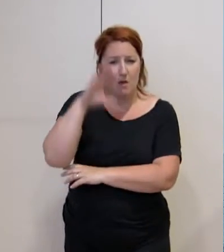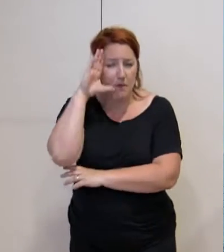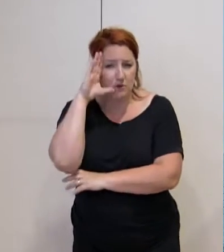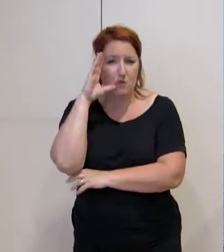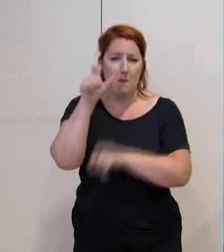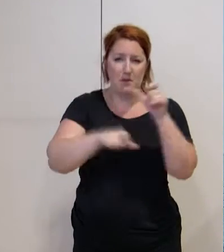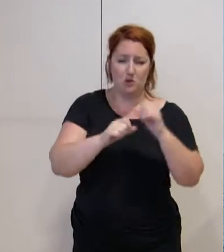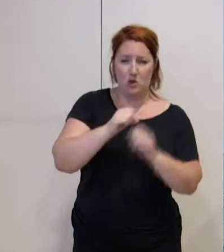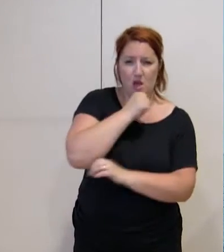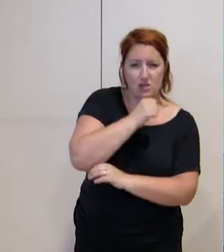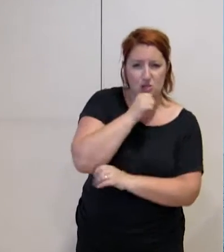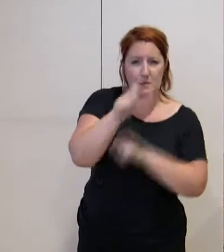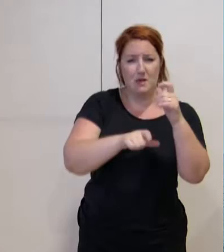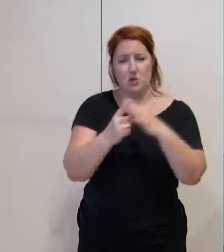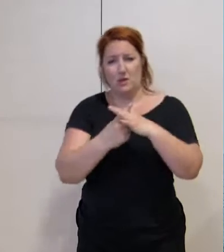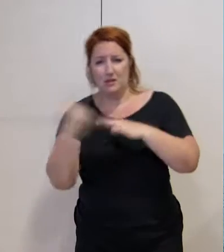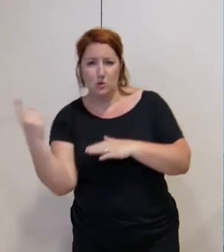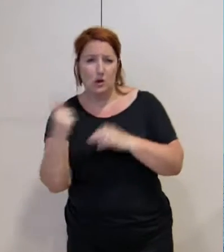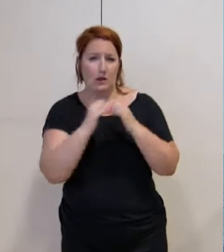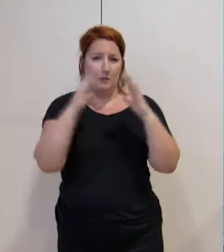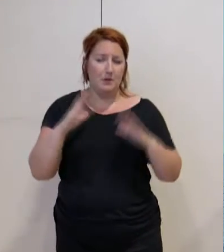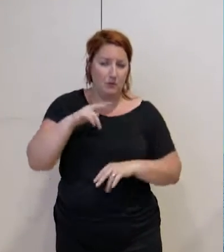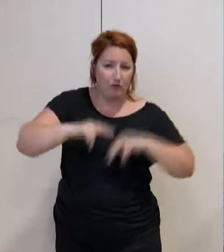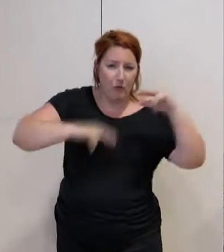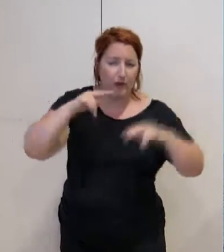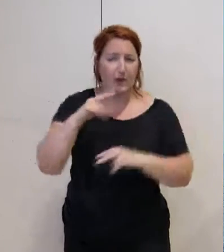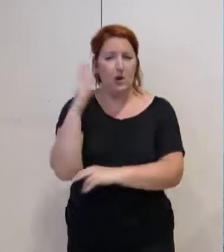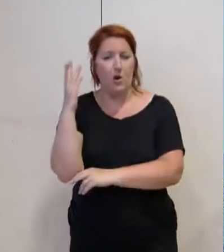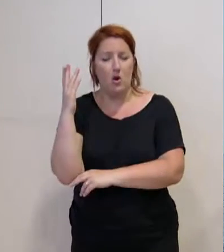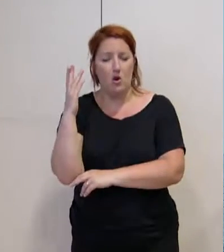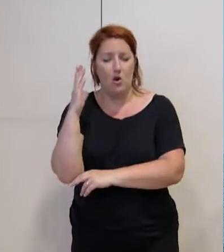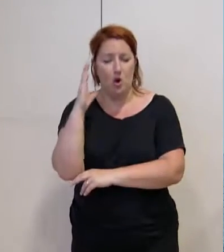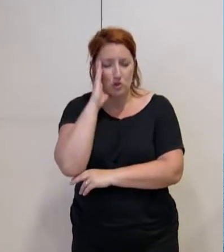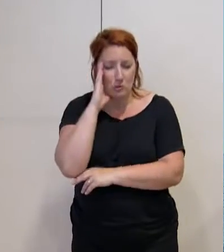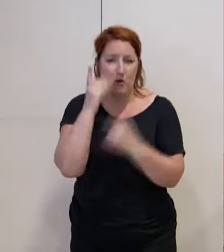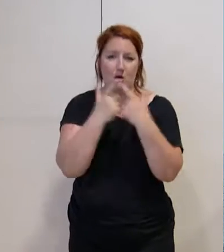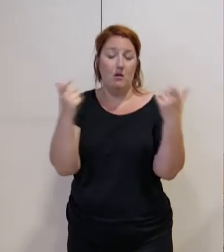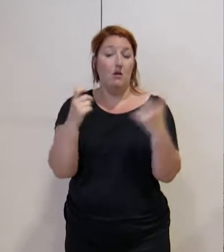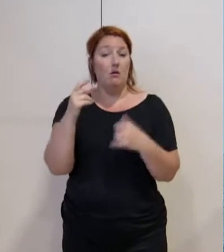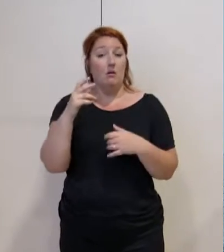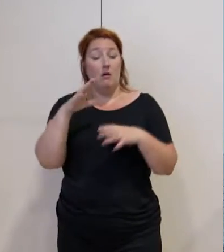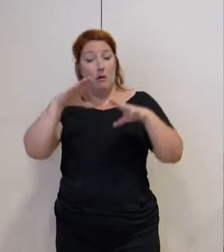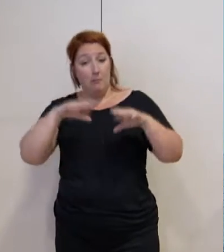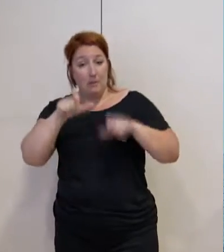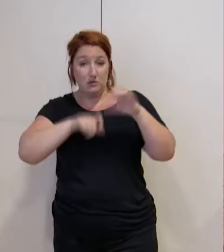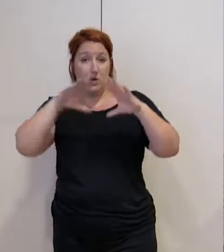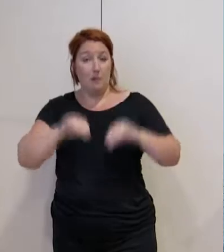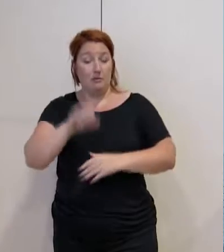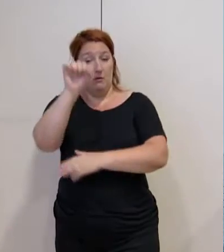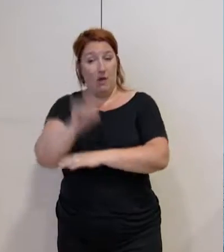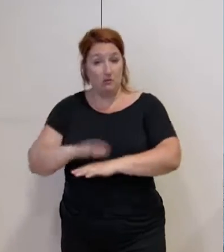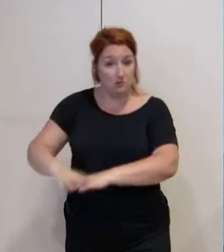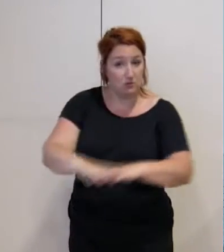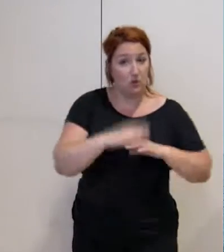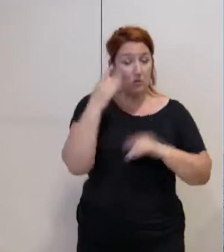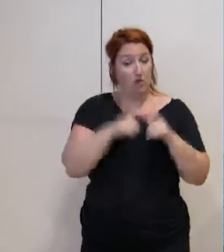foyers logements et usagers du service social personnes âgées, les habitants des quartiers sud concernés par les fermetures d'équipements, centres sociaux et